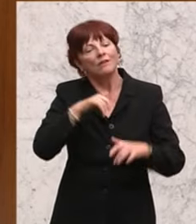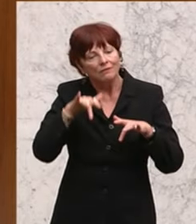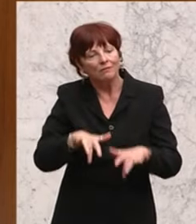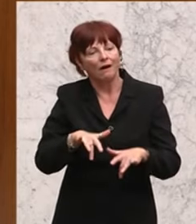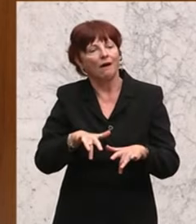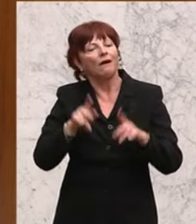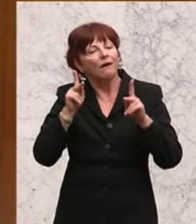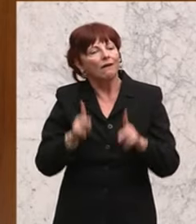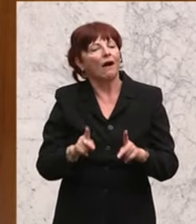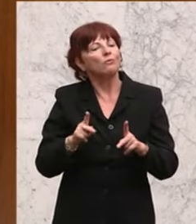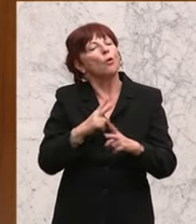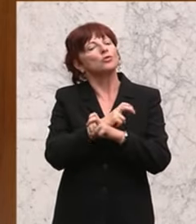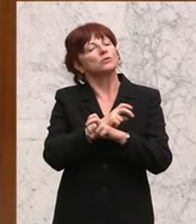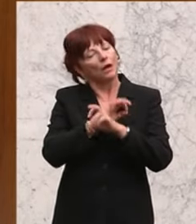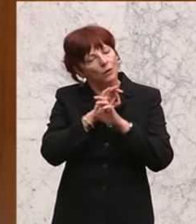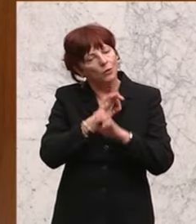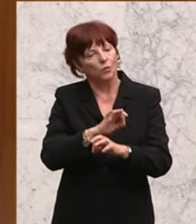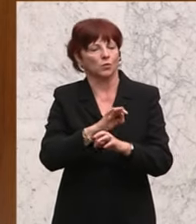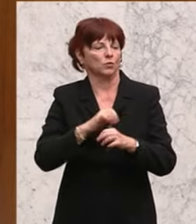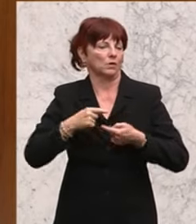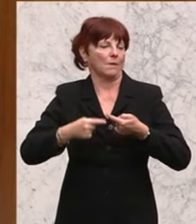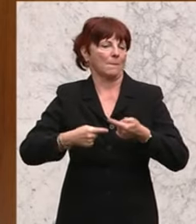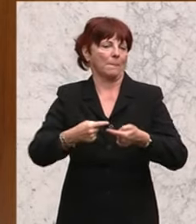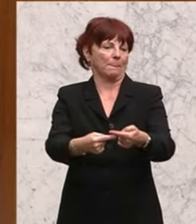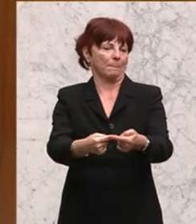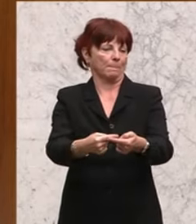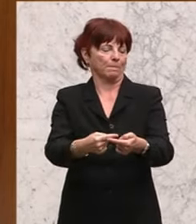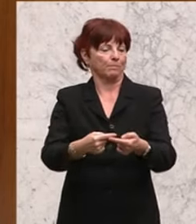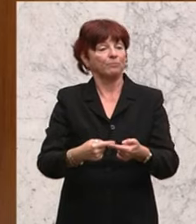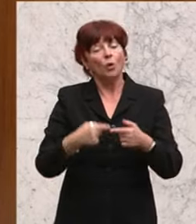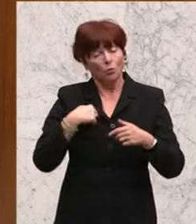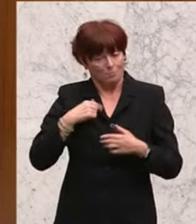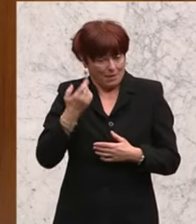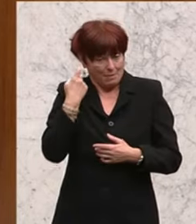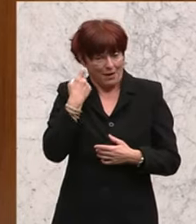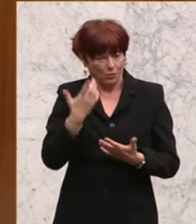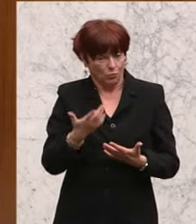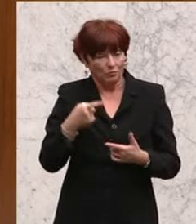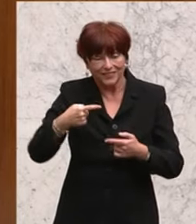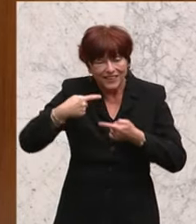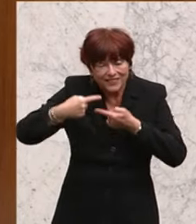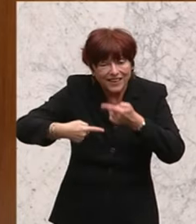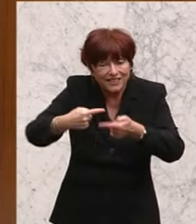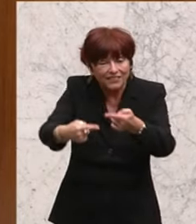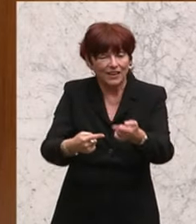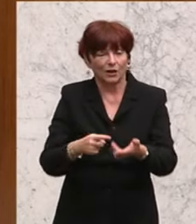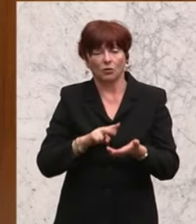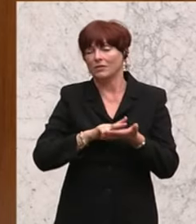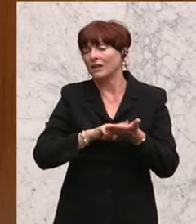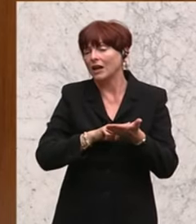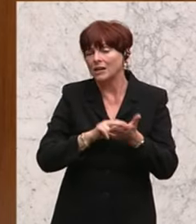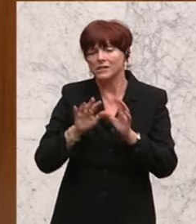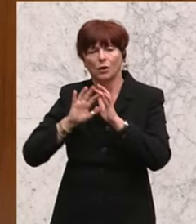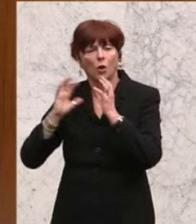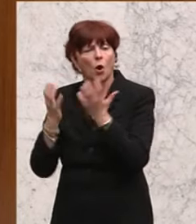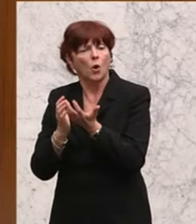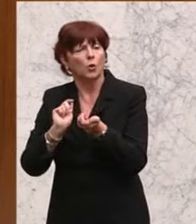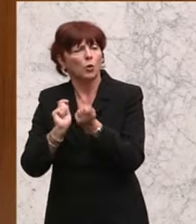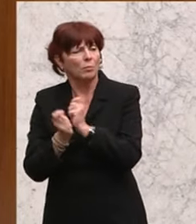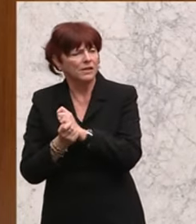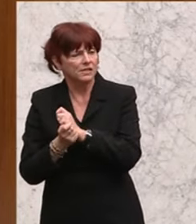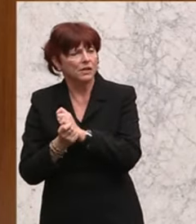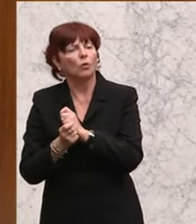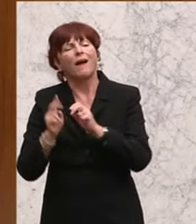diesem Kontext agieren kann. Und was ich meine, ist Folgendes, dass diese Entwicklungen, Digitalisierung und Globalisierung, unsere